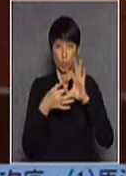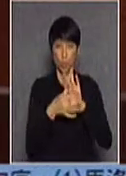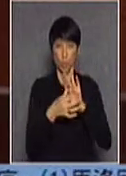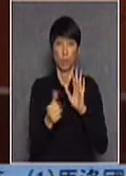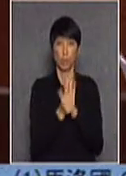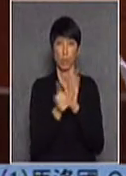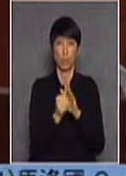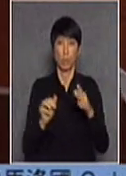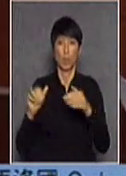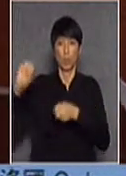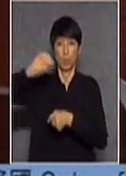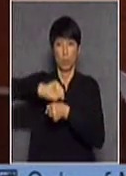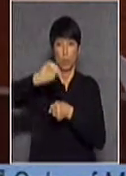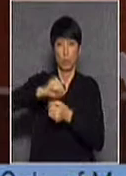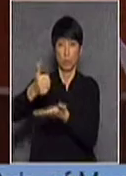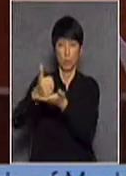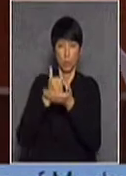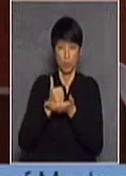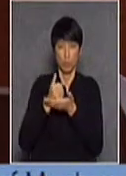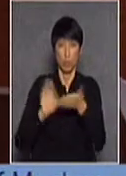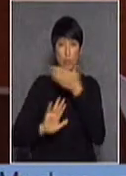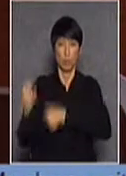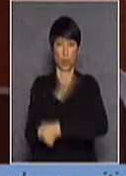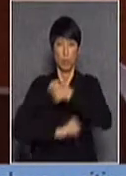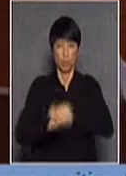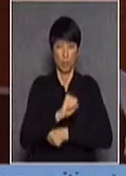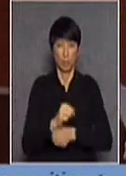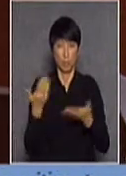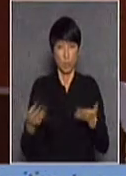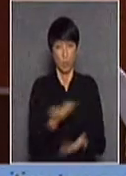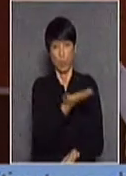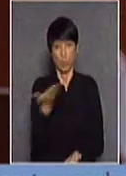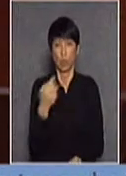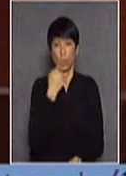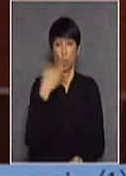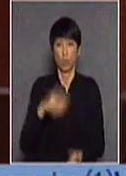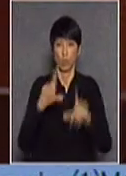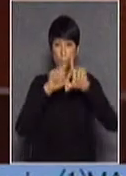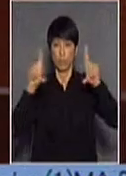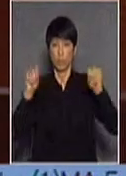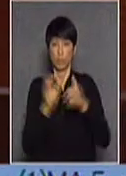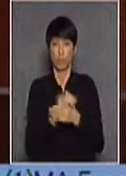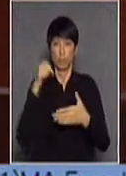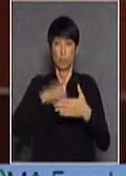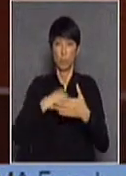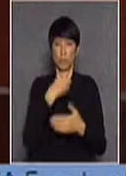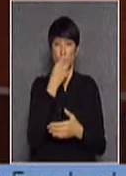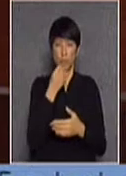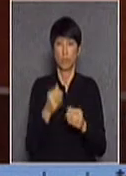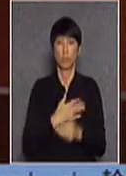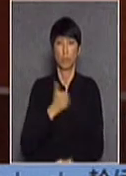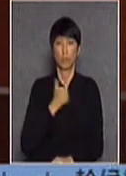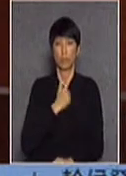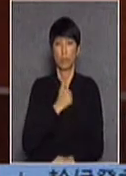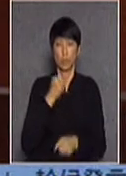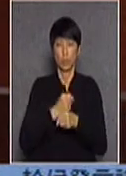輸入外勞而鋪路的論述，我想今天很多人都引述過，我引一段。在本地勞工未能充足地供